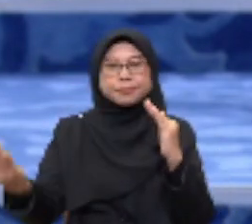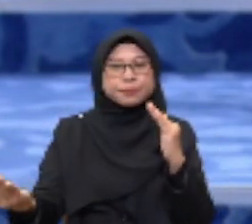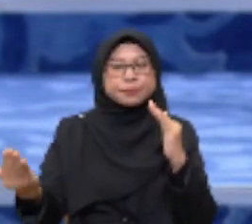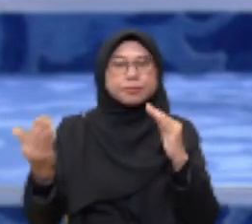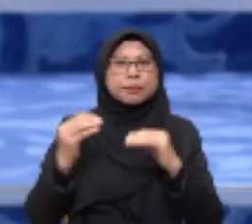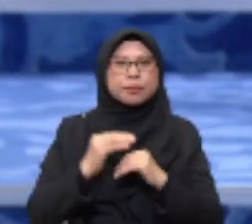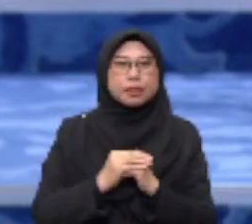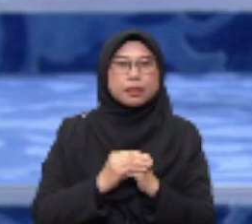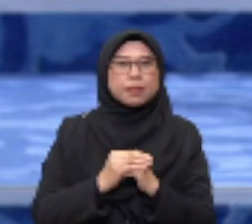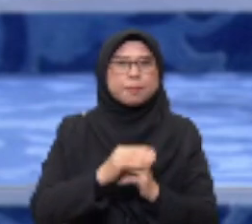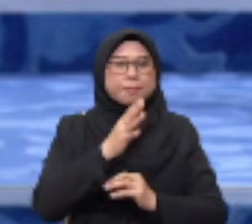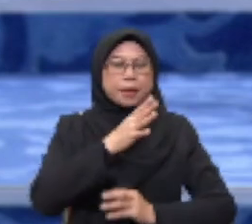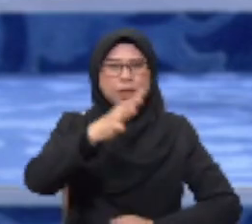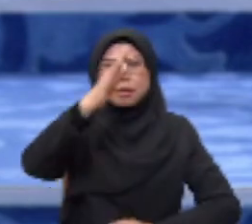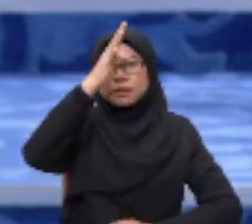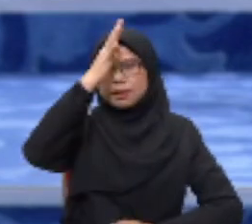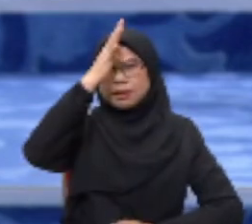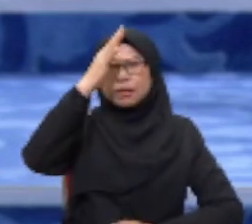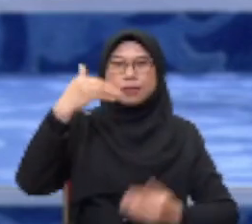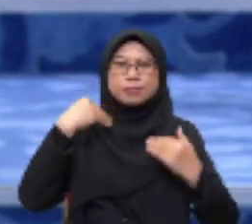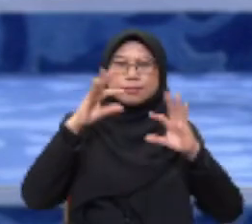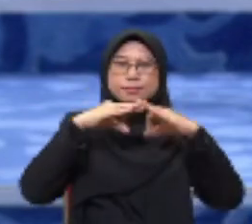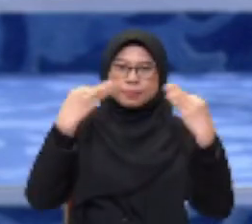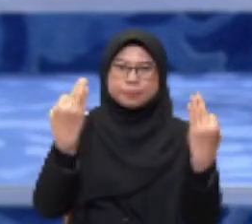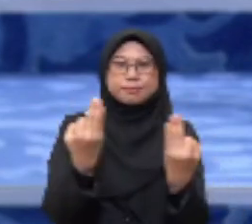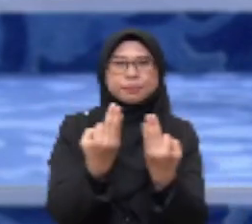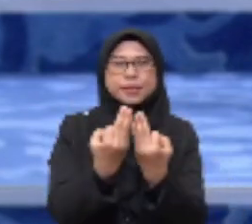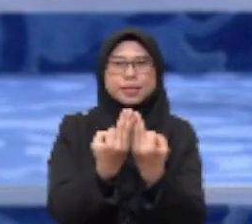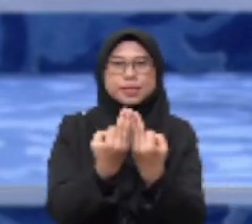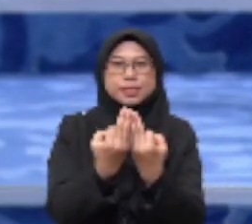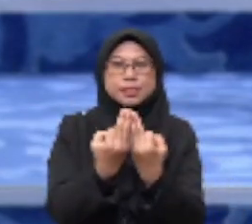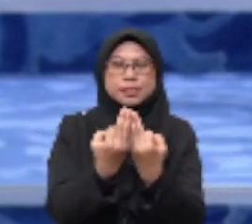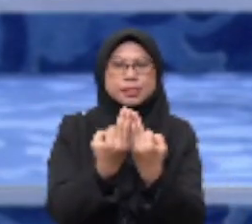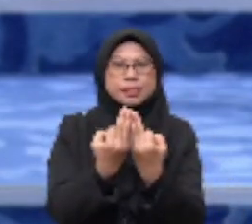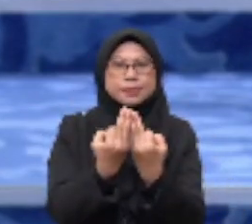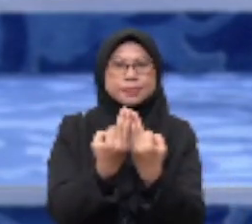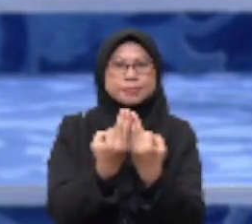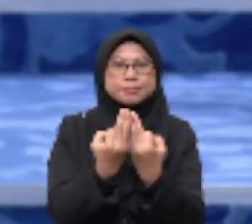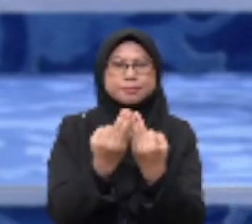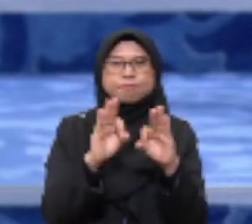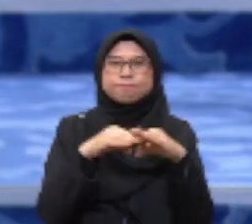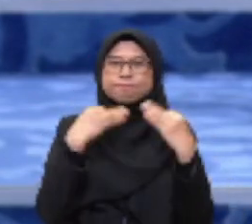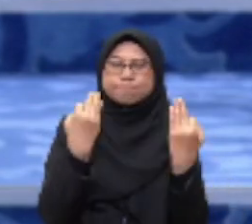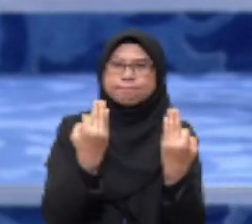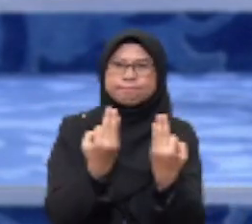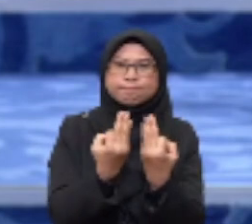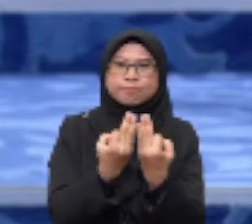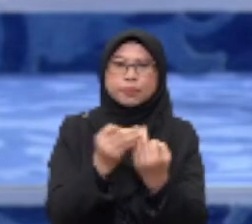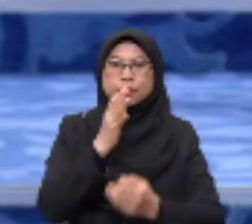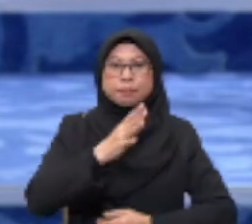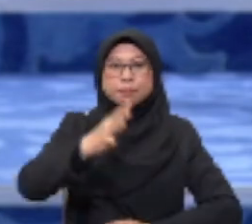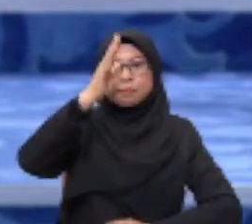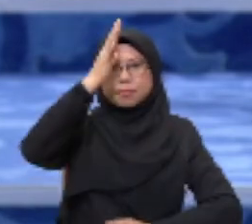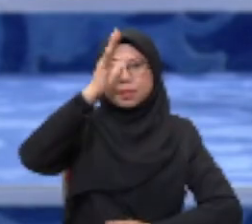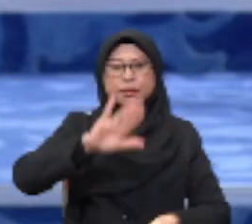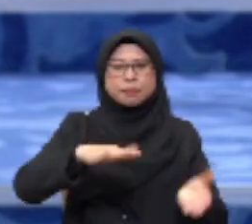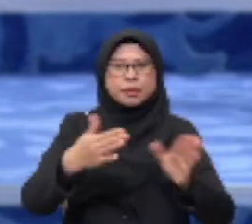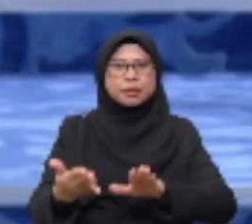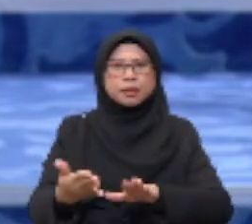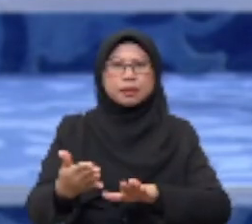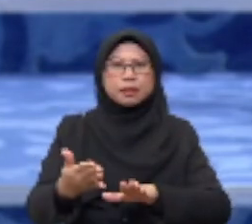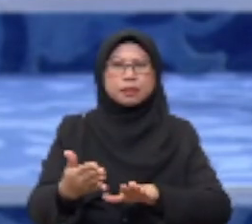ya, mak ayah dia ni ada keluarga juga. Keluarga ni memang mak ayah dia meninggal pun dia tak